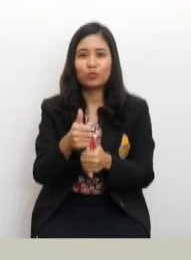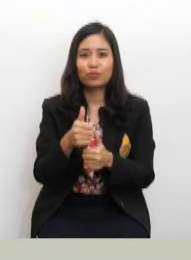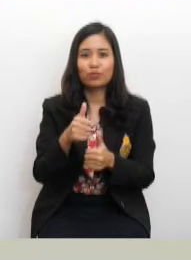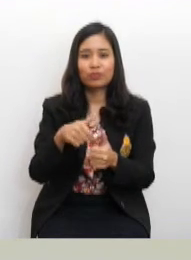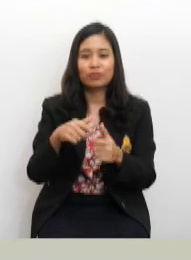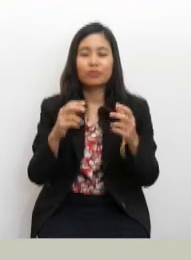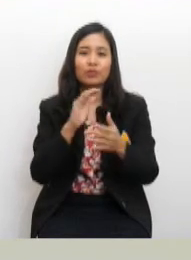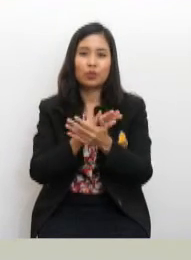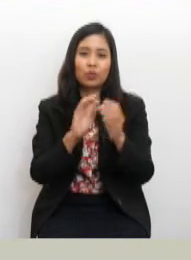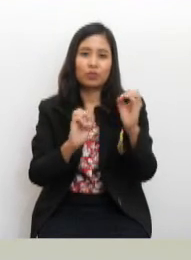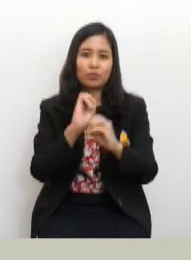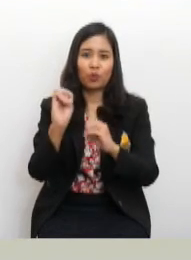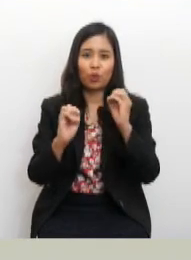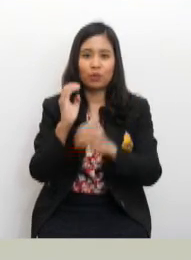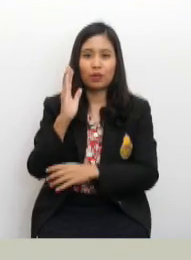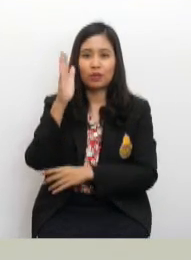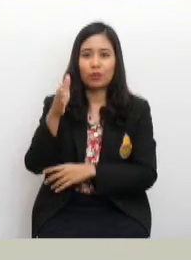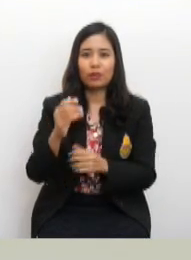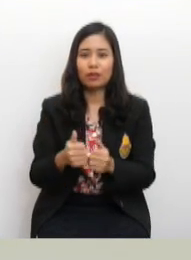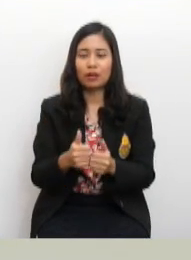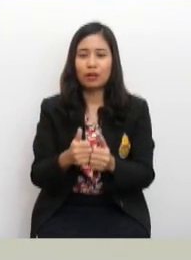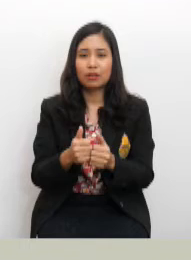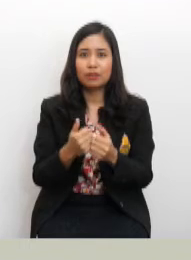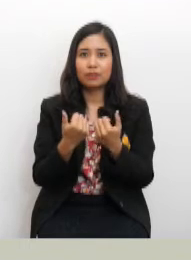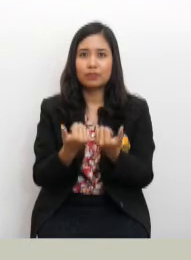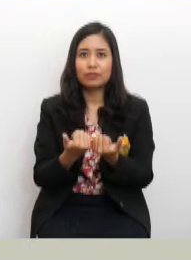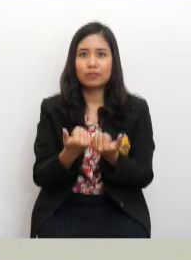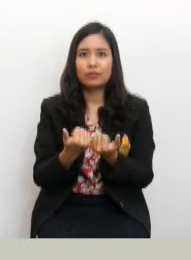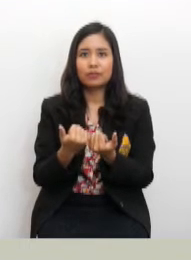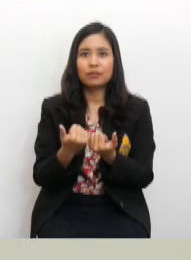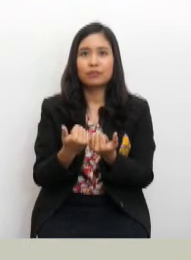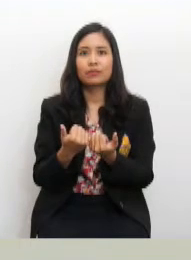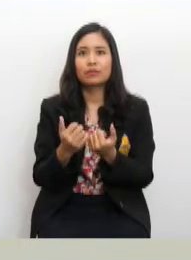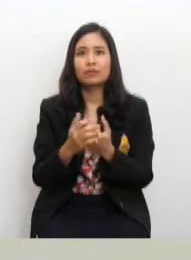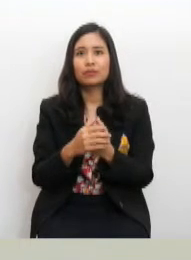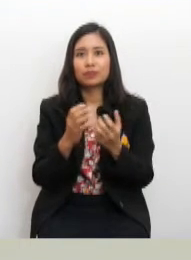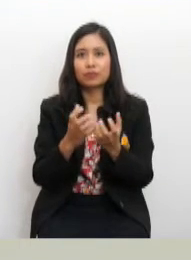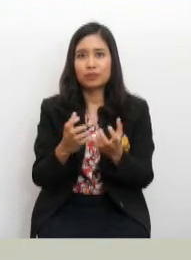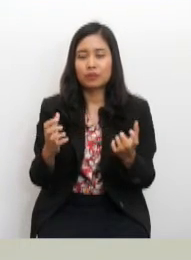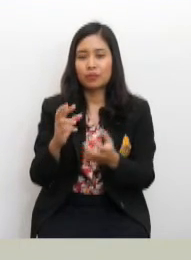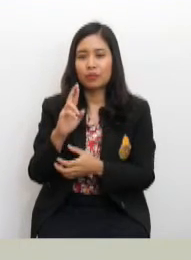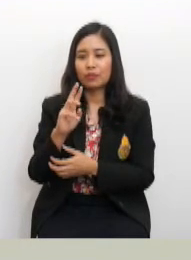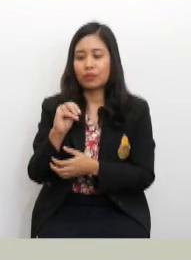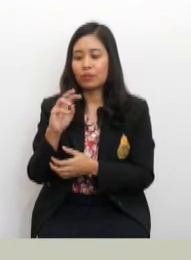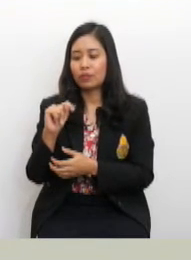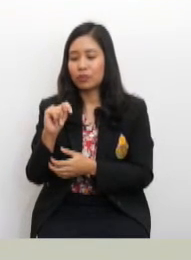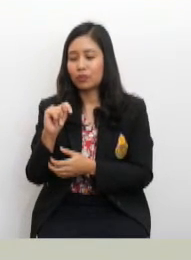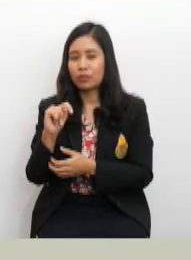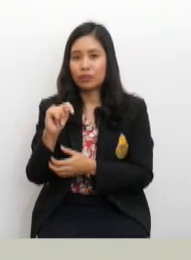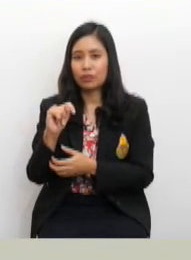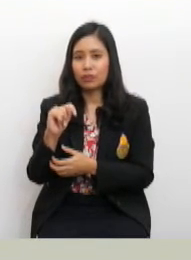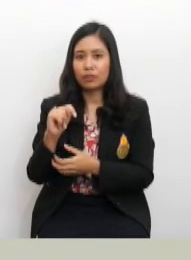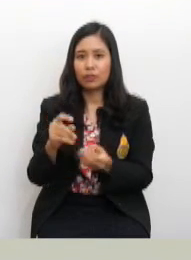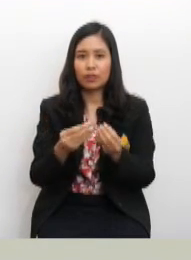ภัยในอนาคตได้อันนี้ก็ก็ถือโอกาสนี้นะนำสิ่งที่ท่านรัฐมนตรีได้